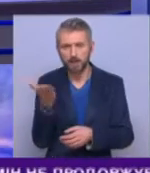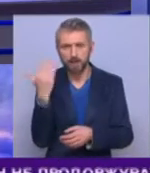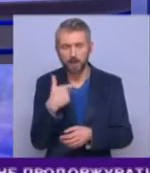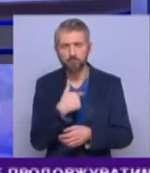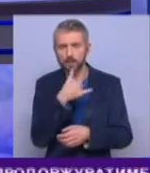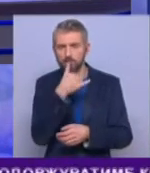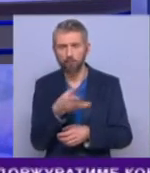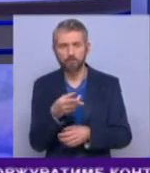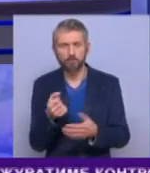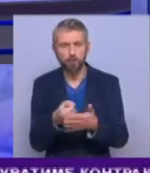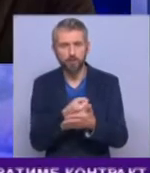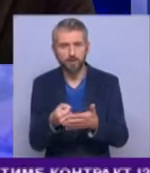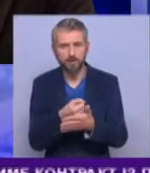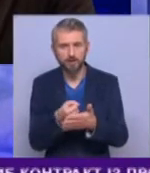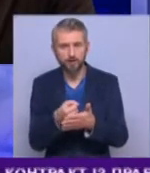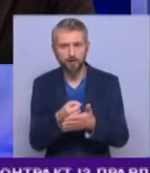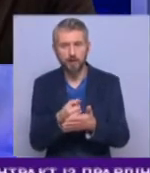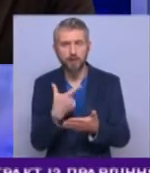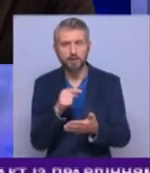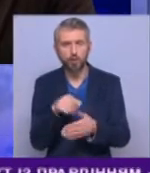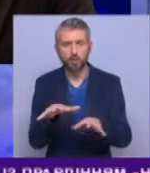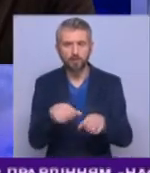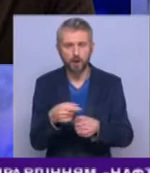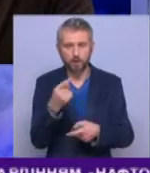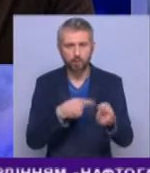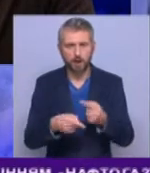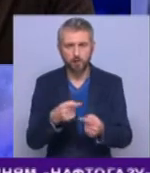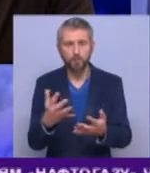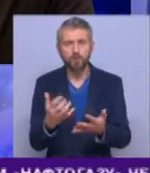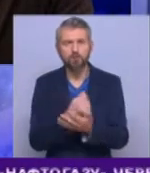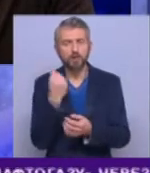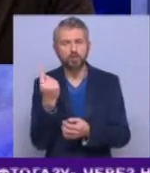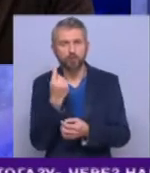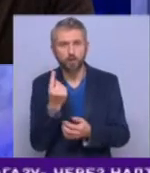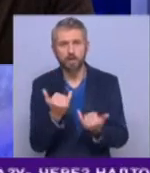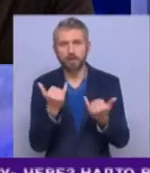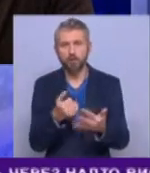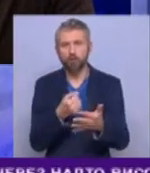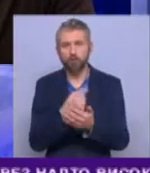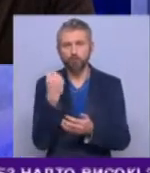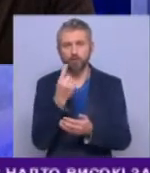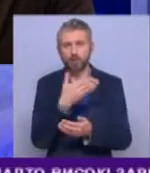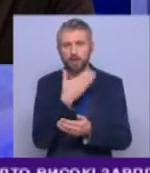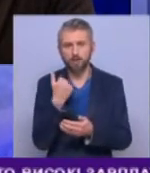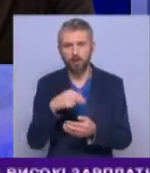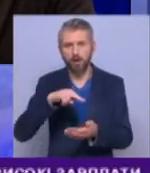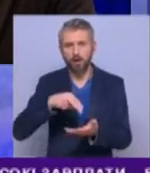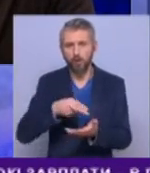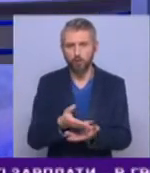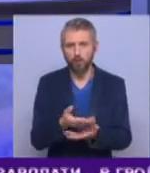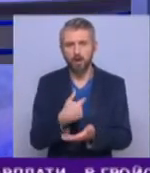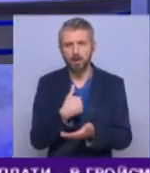не можемо добитися, де його забрати обратно. Найшли счетчик, тепер до счетчика нема гайок. А